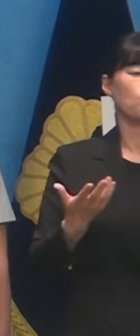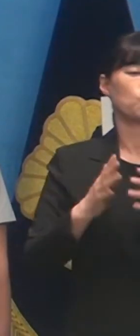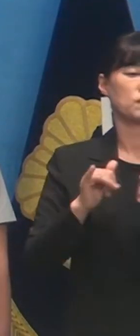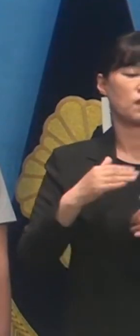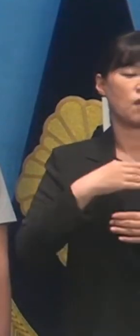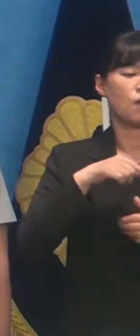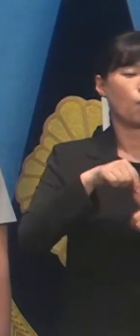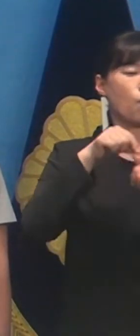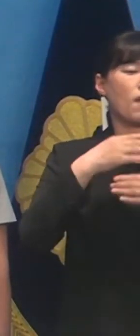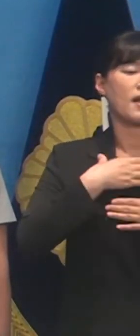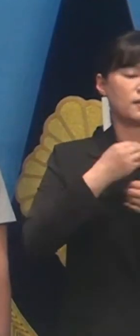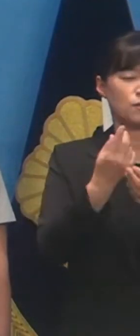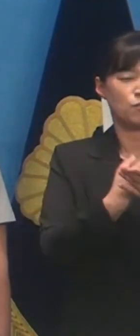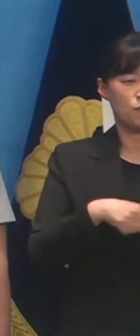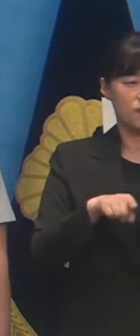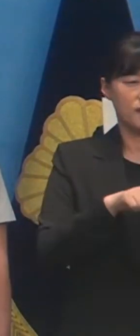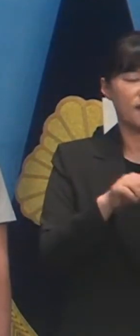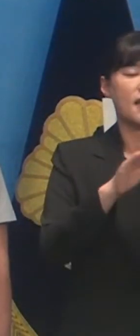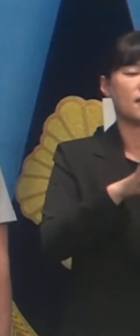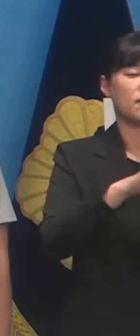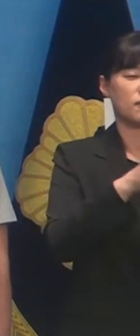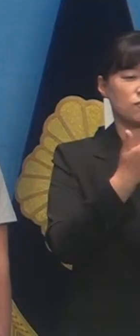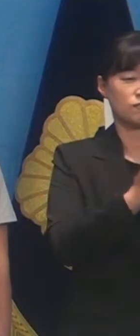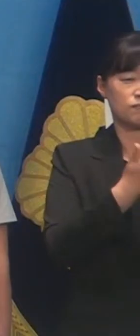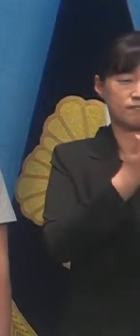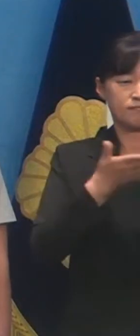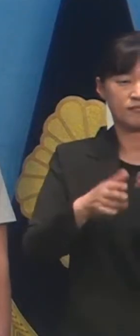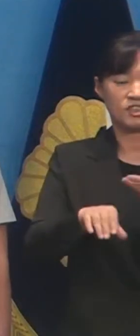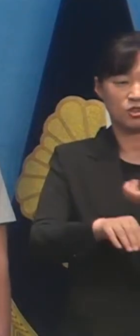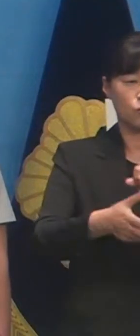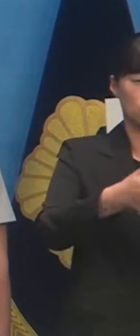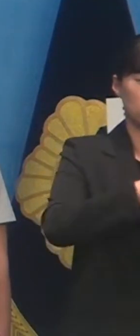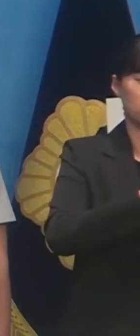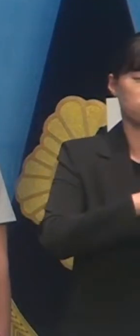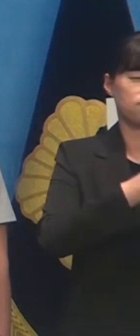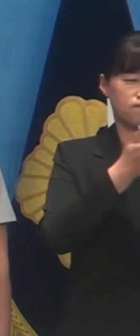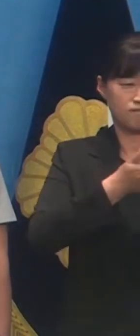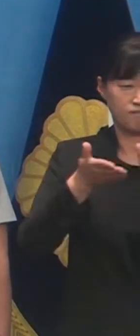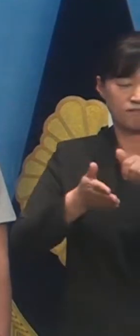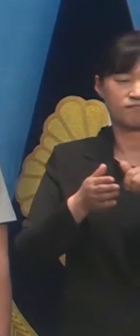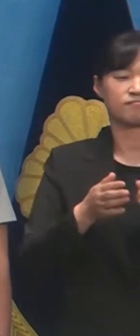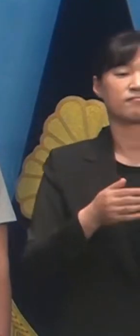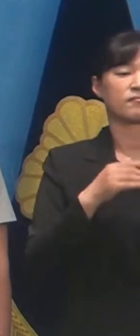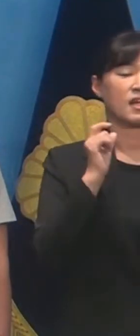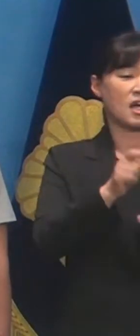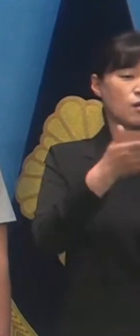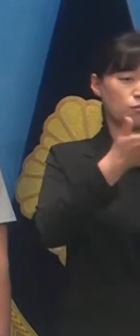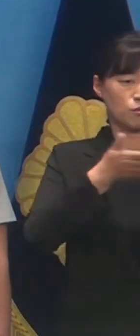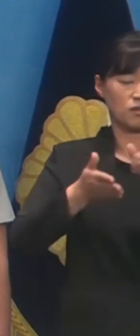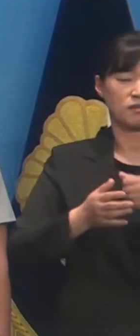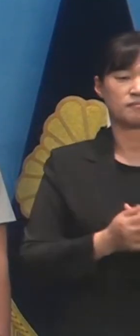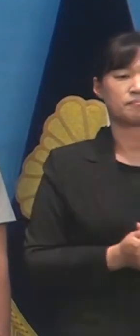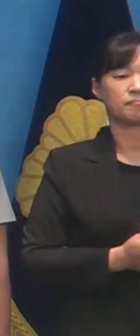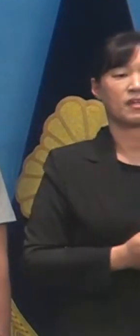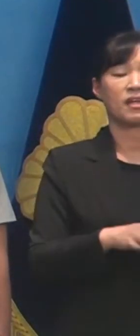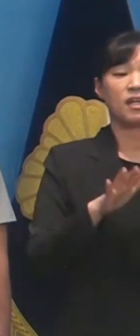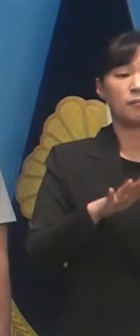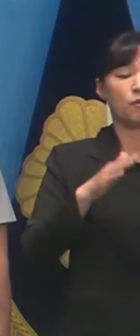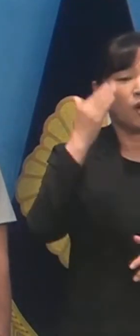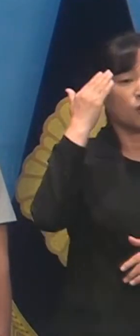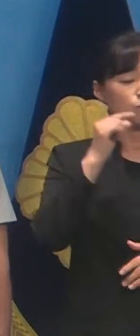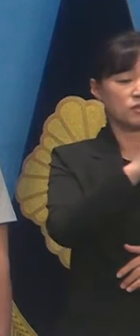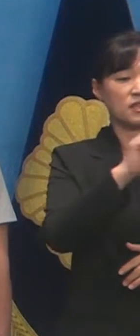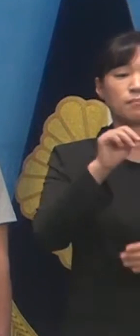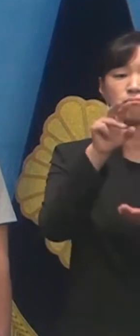고용 안정을 위한 대안을 모색해 주십시오. 즉시 적극적으로 나서주기를 강력히 요청합니다. 이번